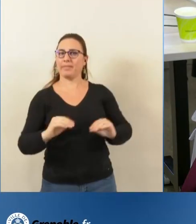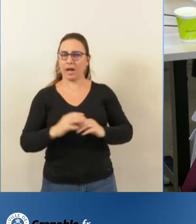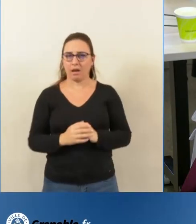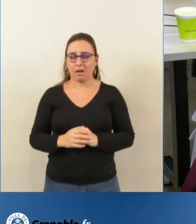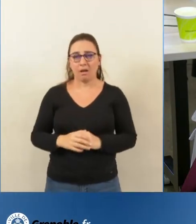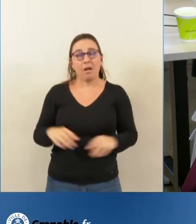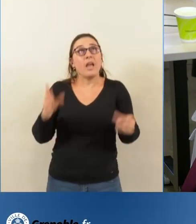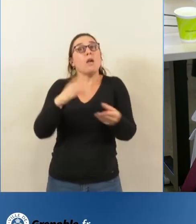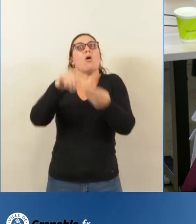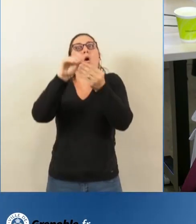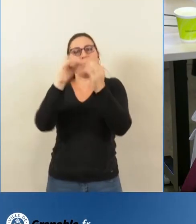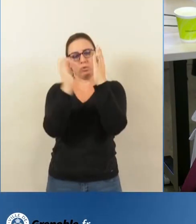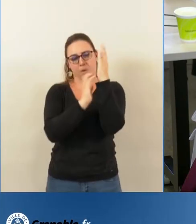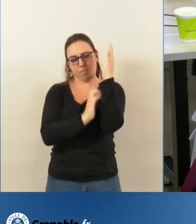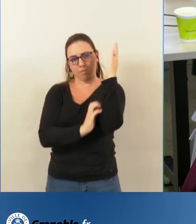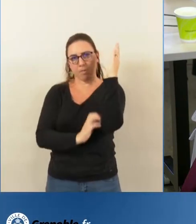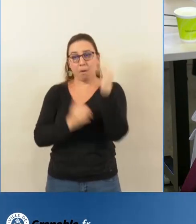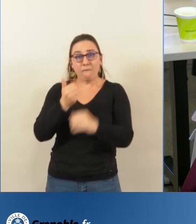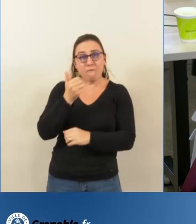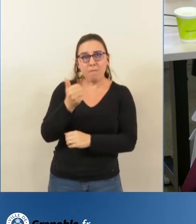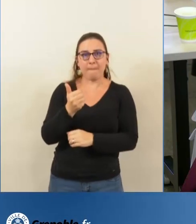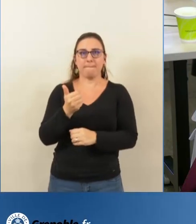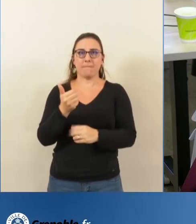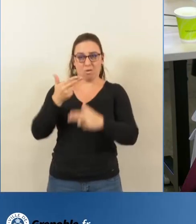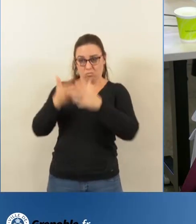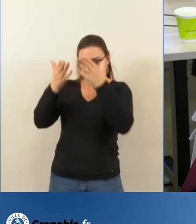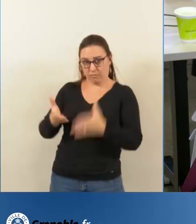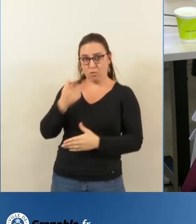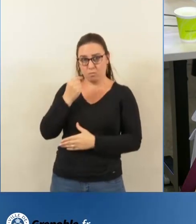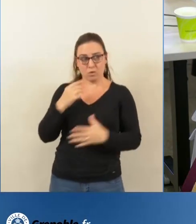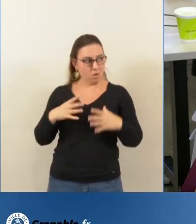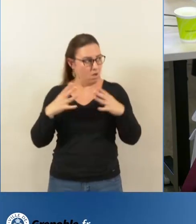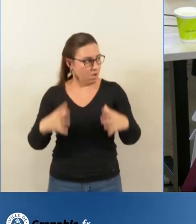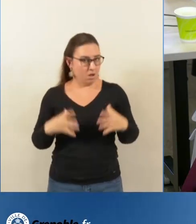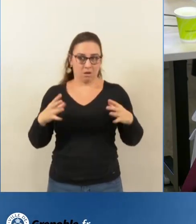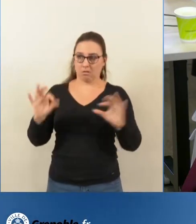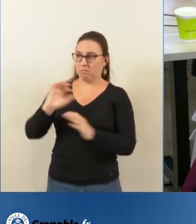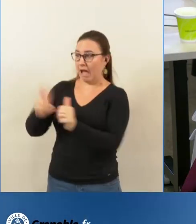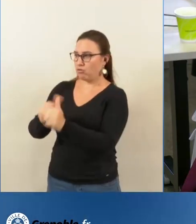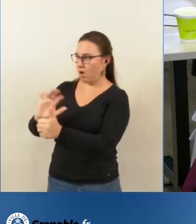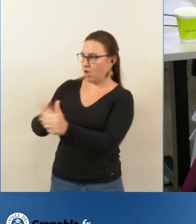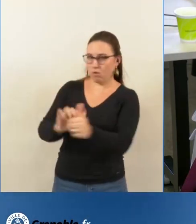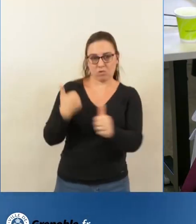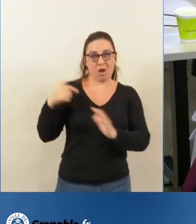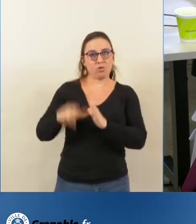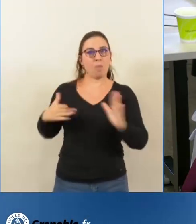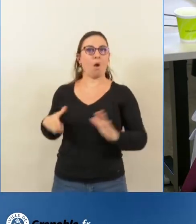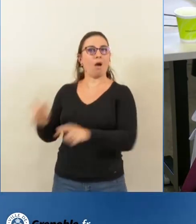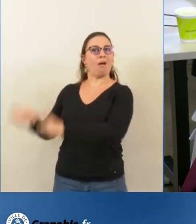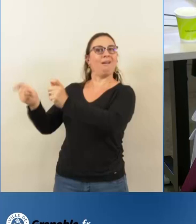ne parle même pas des délibérations que vous devez personnellement rapporter Monsieur le Maire en charge du sujet depuis maintenant deux mois